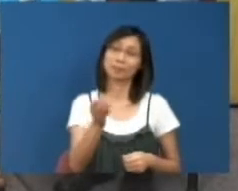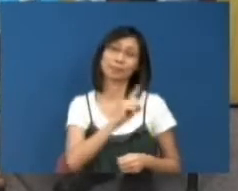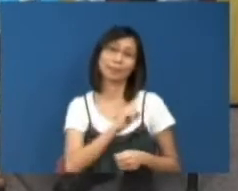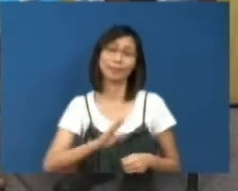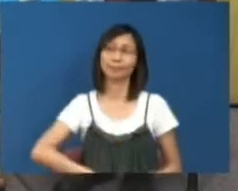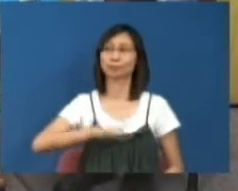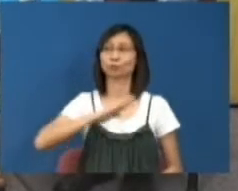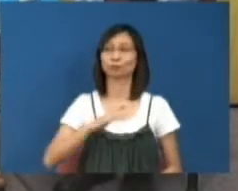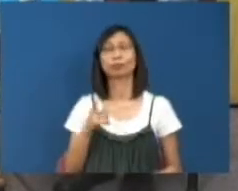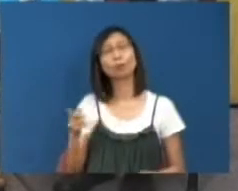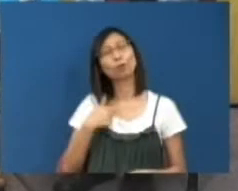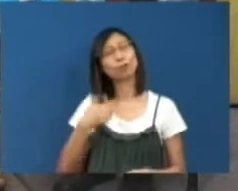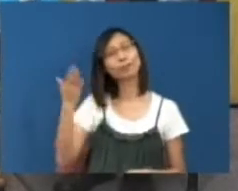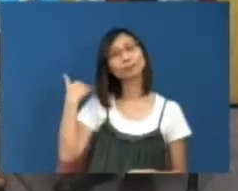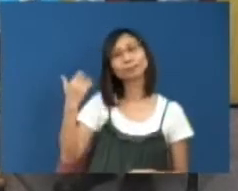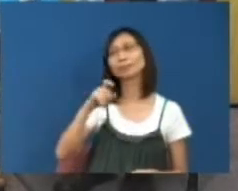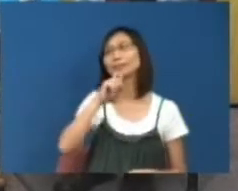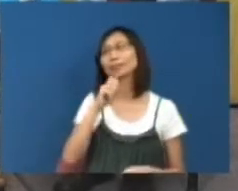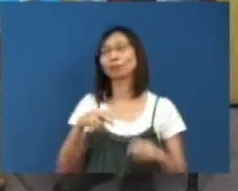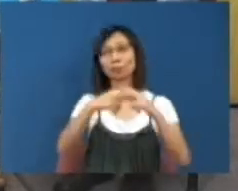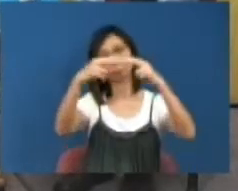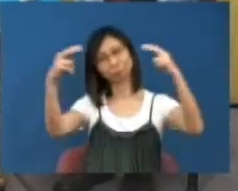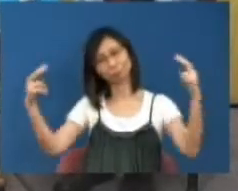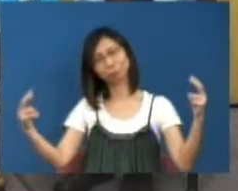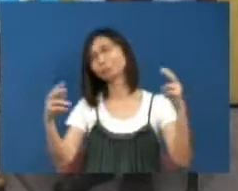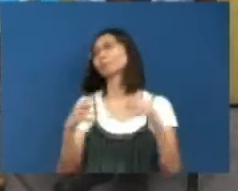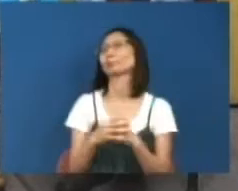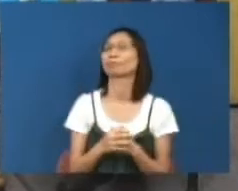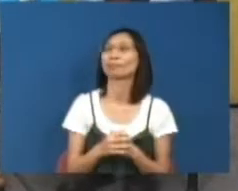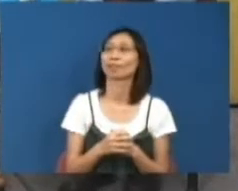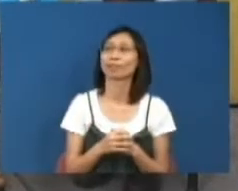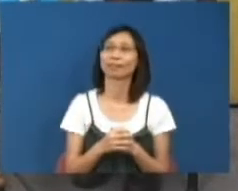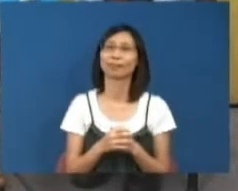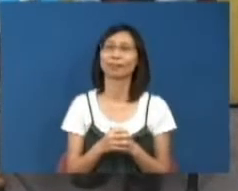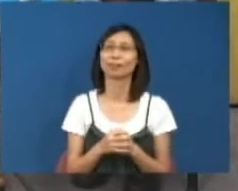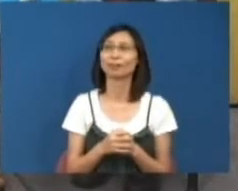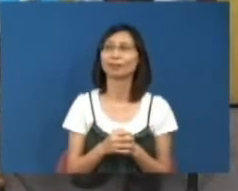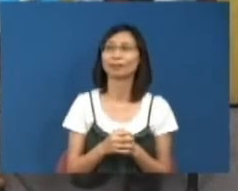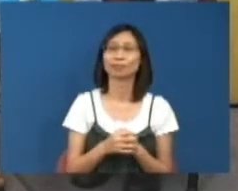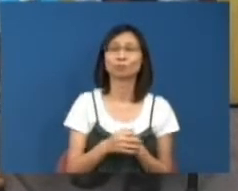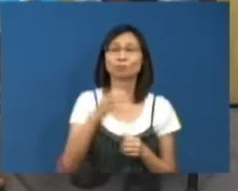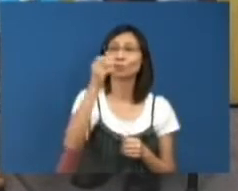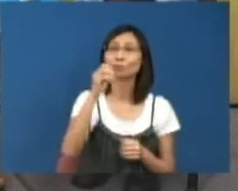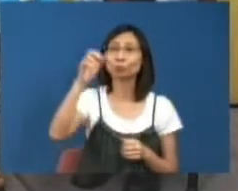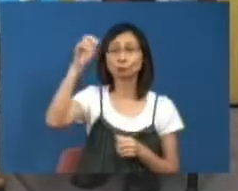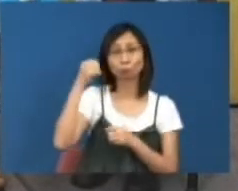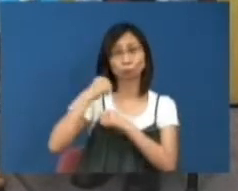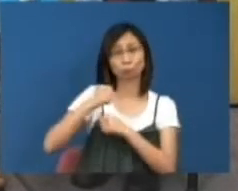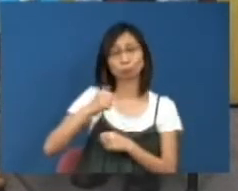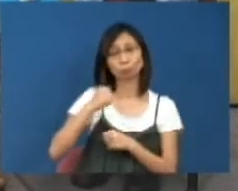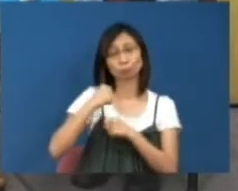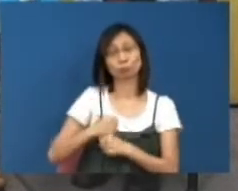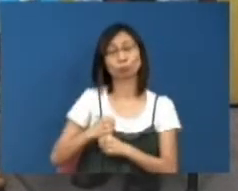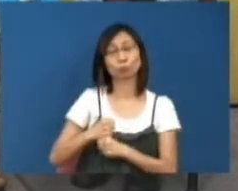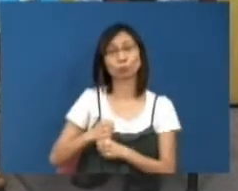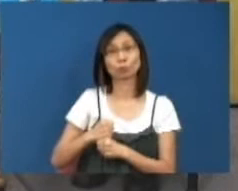前我都有喺跨海大橋，唔係跨大個跨，係將軍澳同埋南延隧道嘅跨海